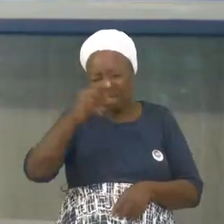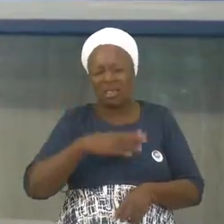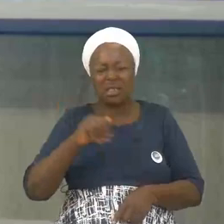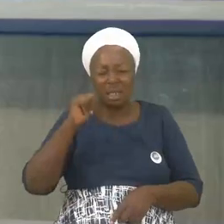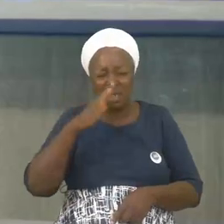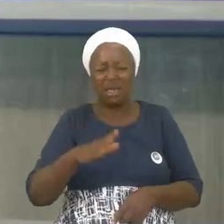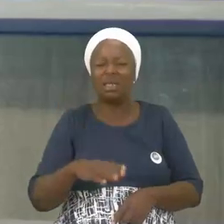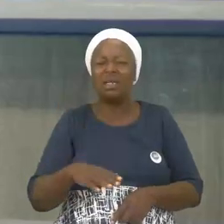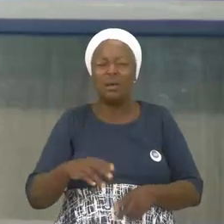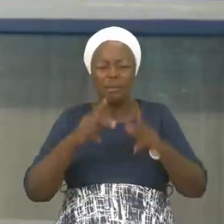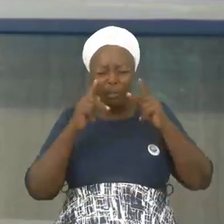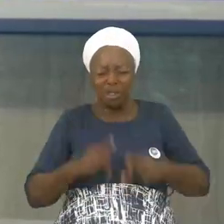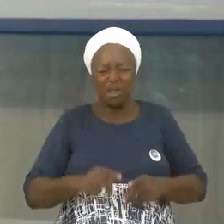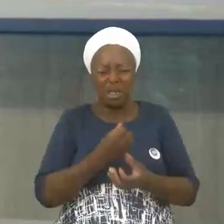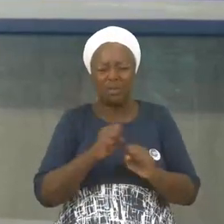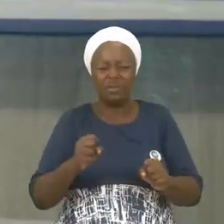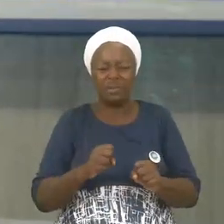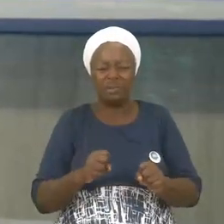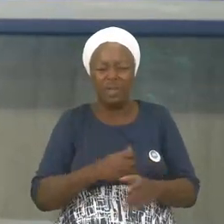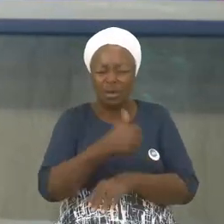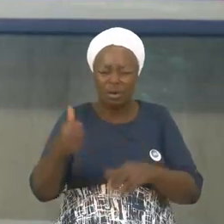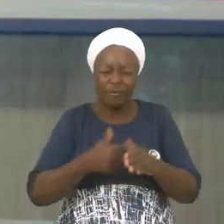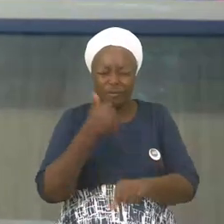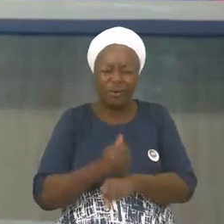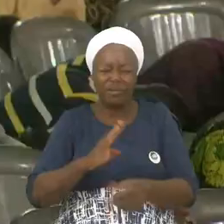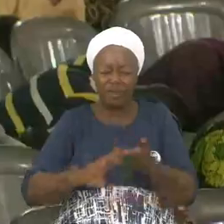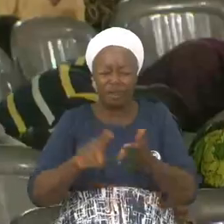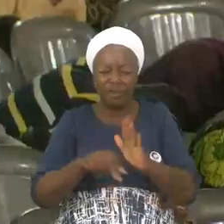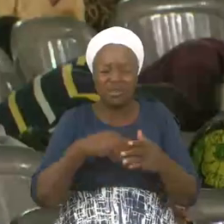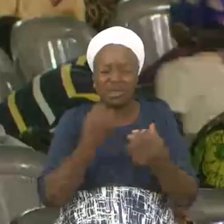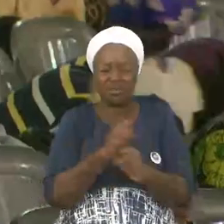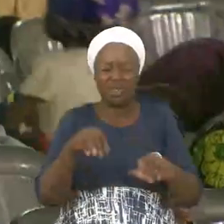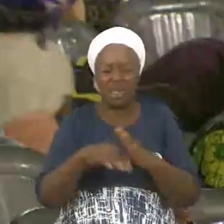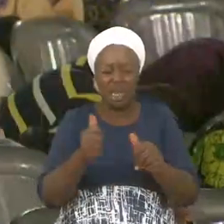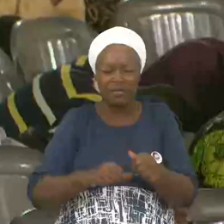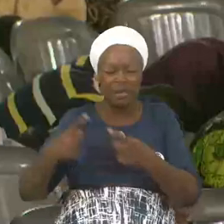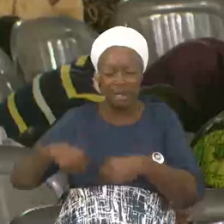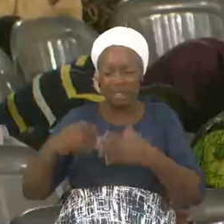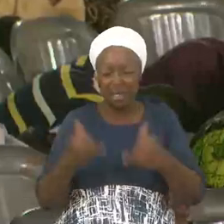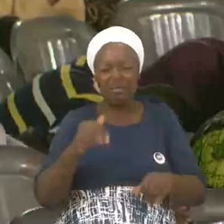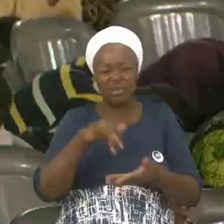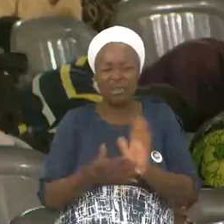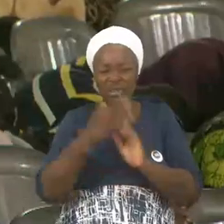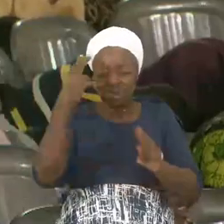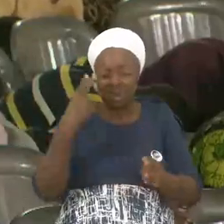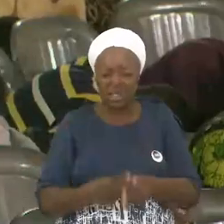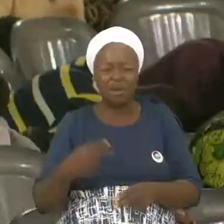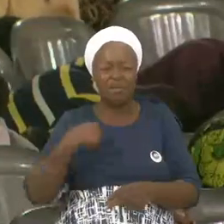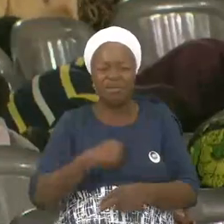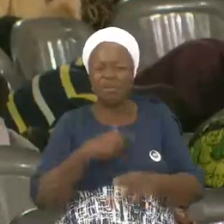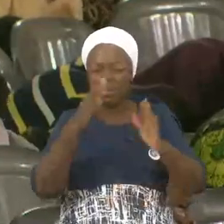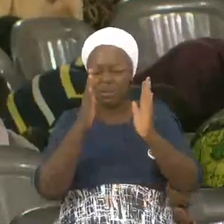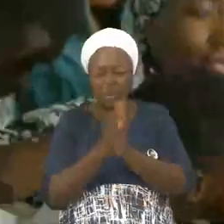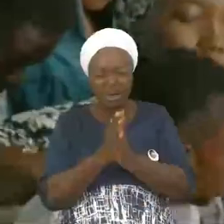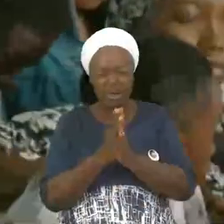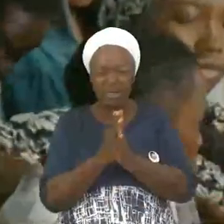Seigneur et voici son sauveur personnel. Confirme le pardon et le salut dans chaque cœur